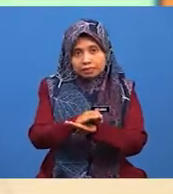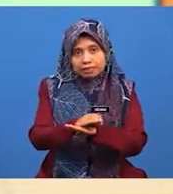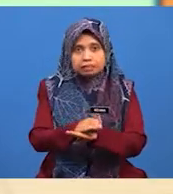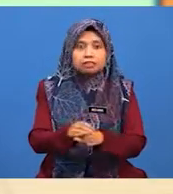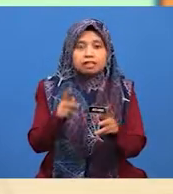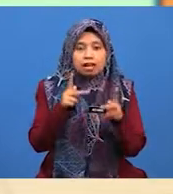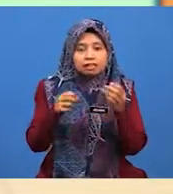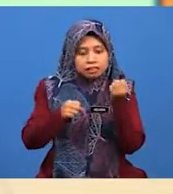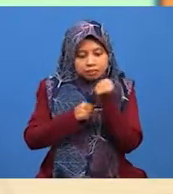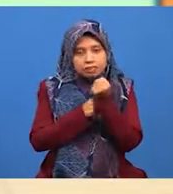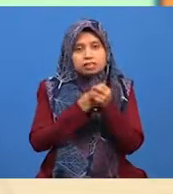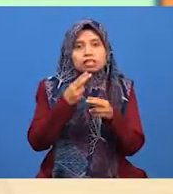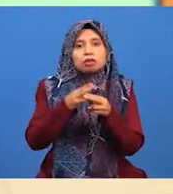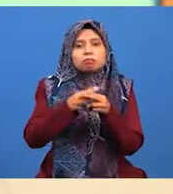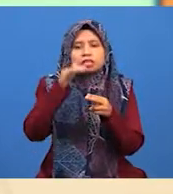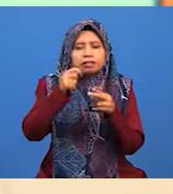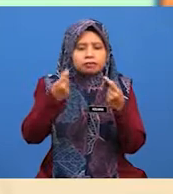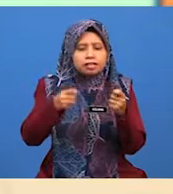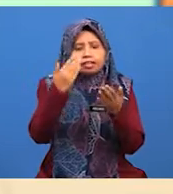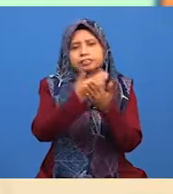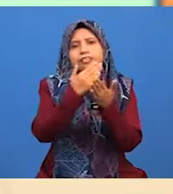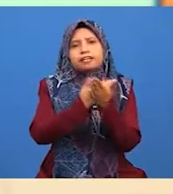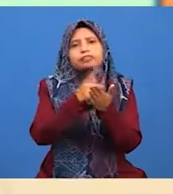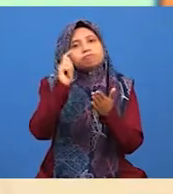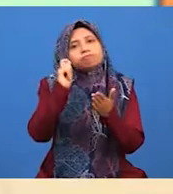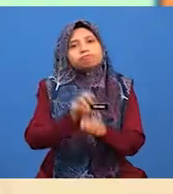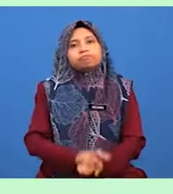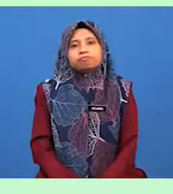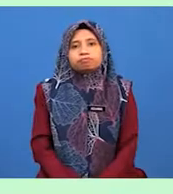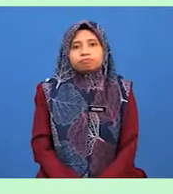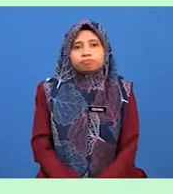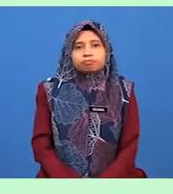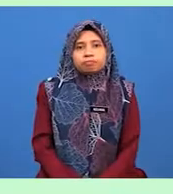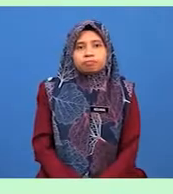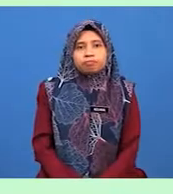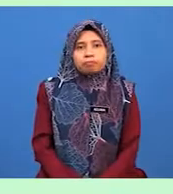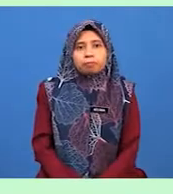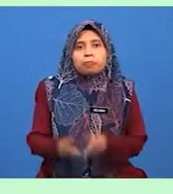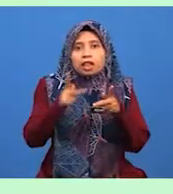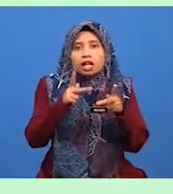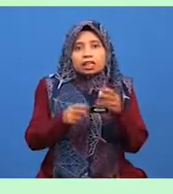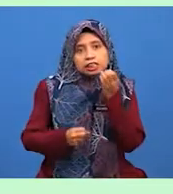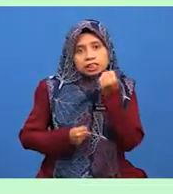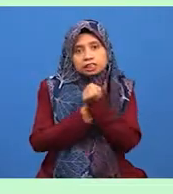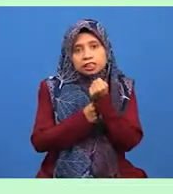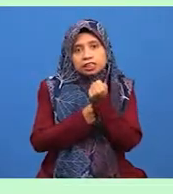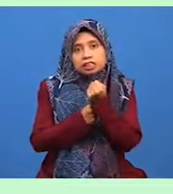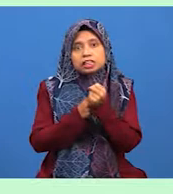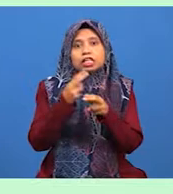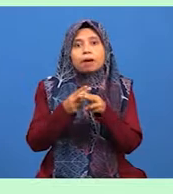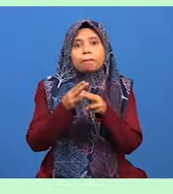nama yang telah kita senaraikan sebentar tadi. Kata sendi nama yang